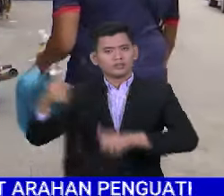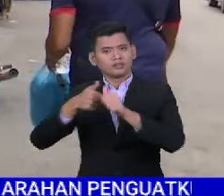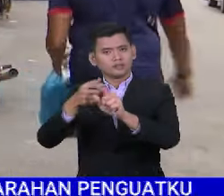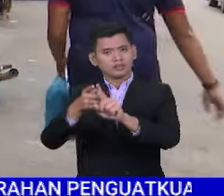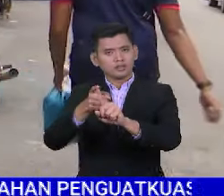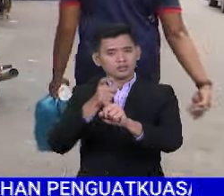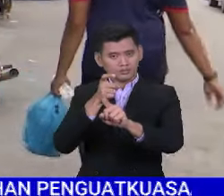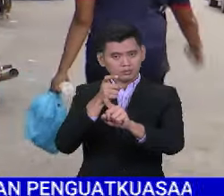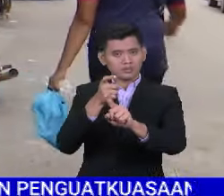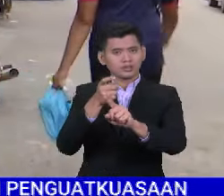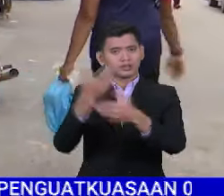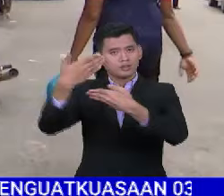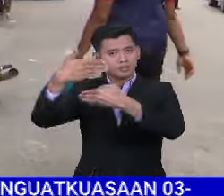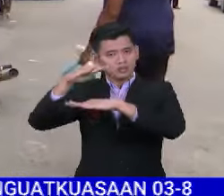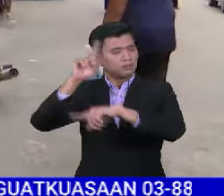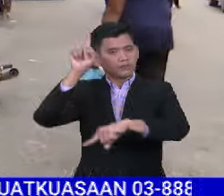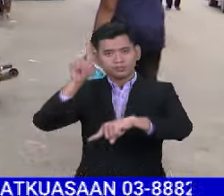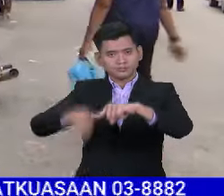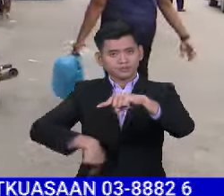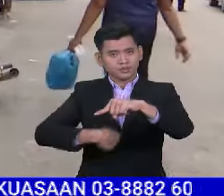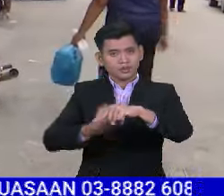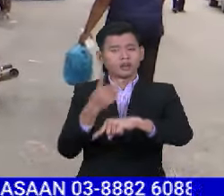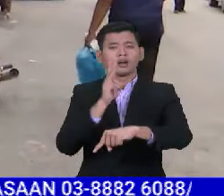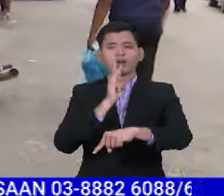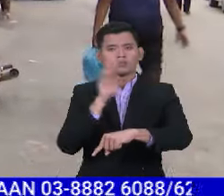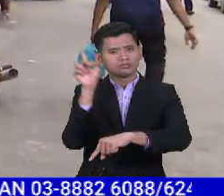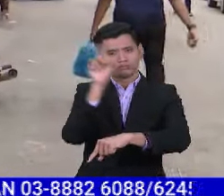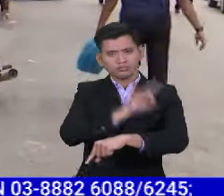habis tu. Dah tak boleh, ayak kuat. Lepas keluar,